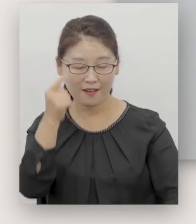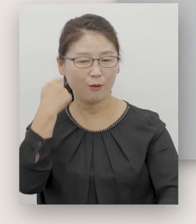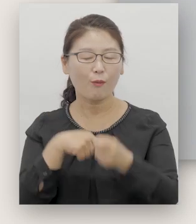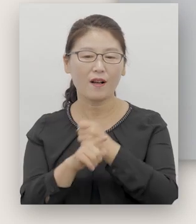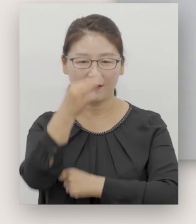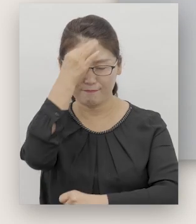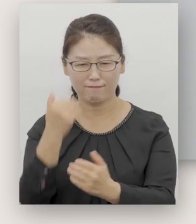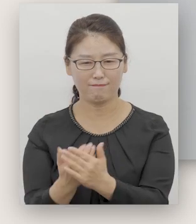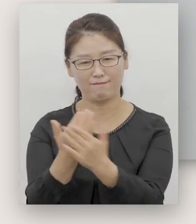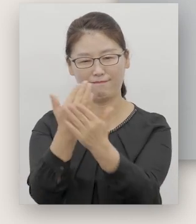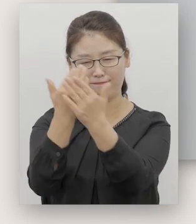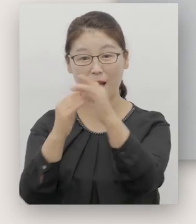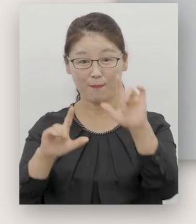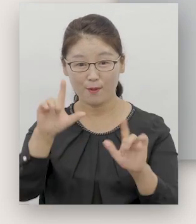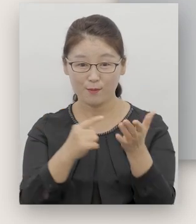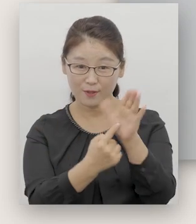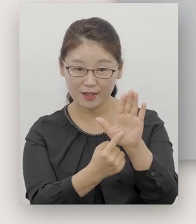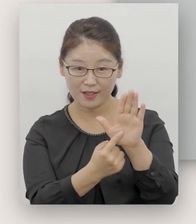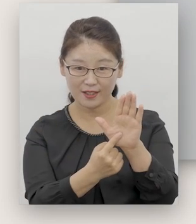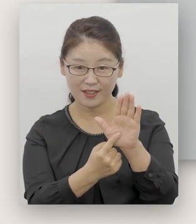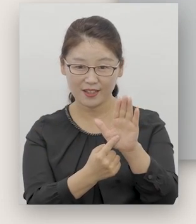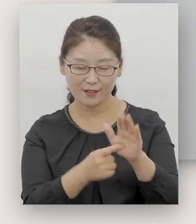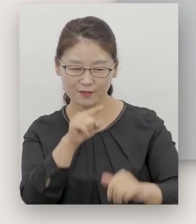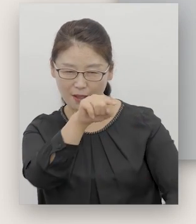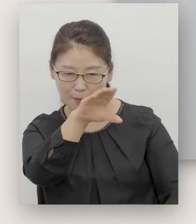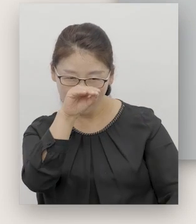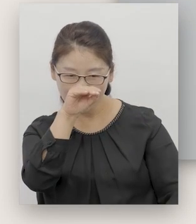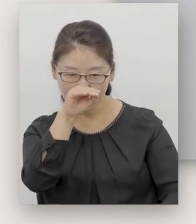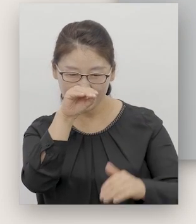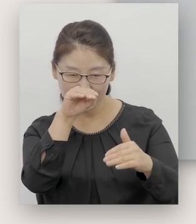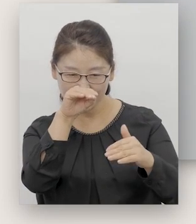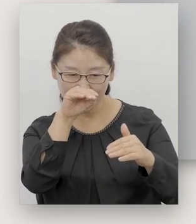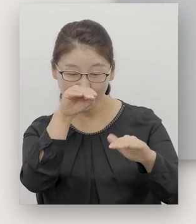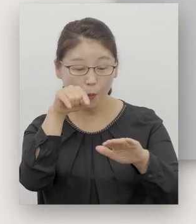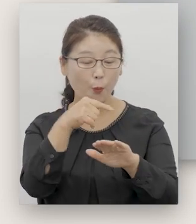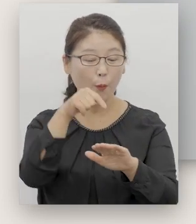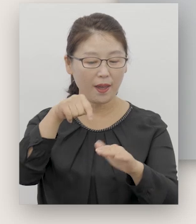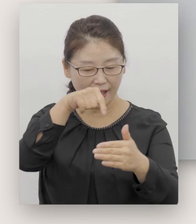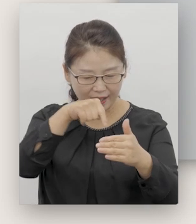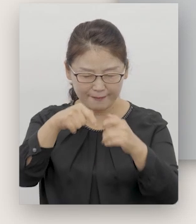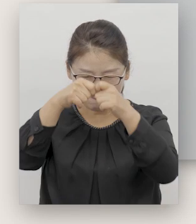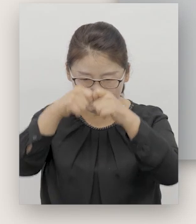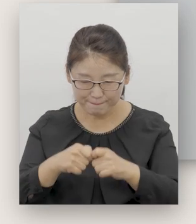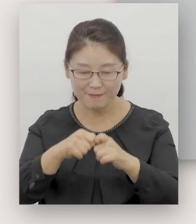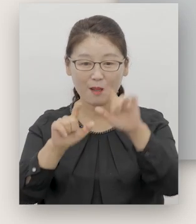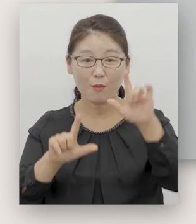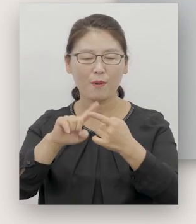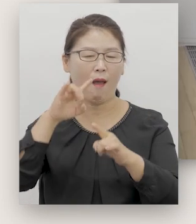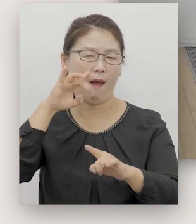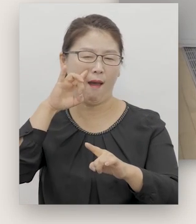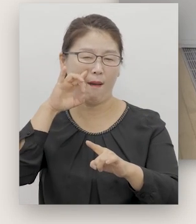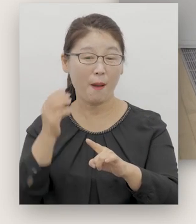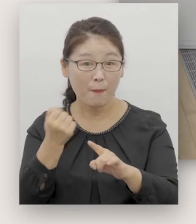이제 시각적인 것 이면에 있는 다른 세계에 대해서 듀샹은 끊임없이 연구하고 탐구하고 궁금증을 갖고 있었습니다. 이제 그런 것이